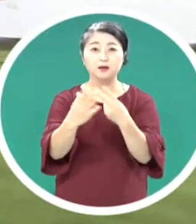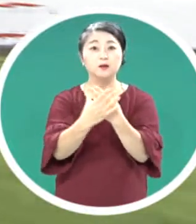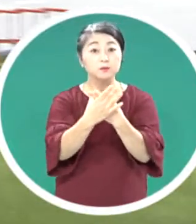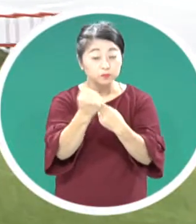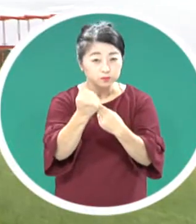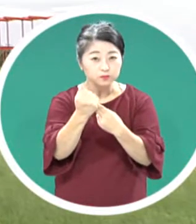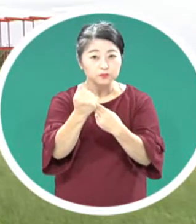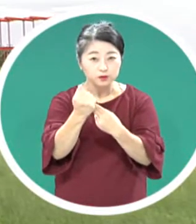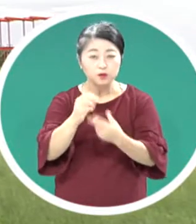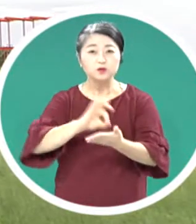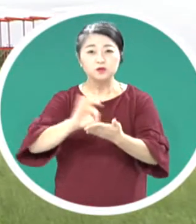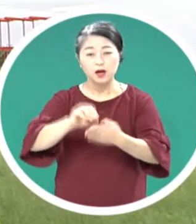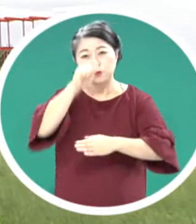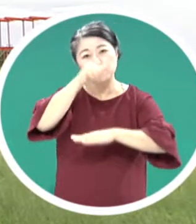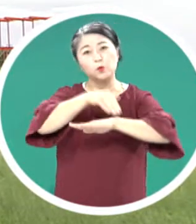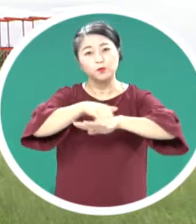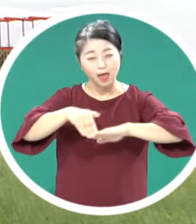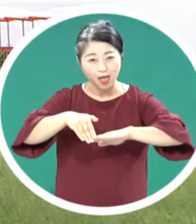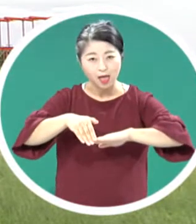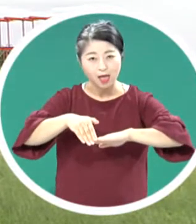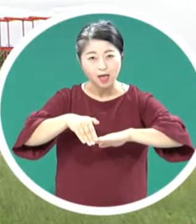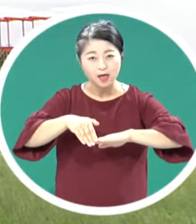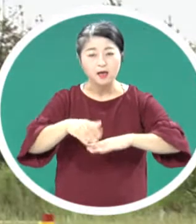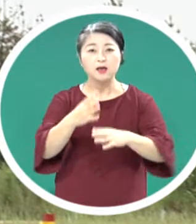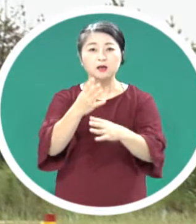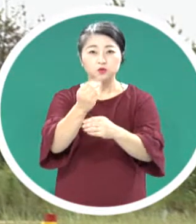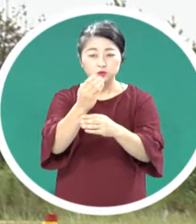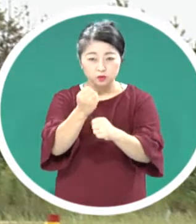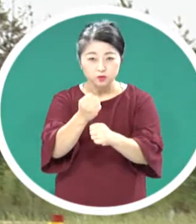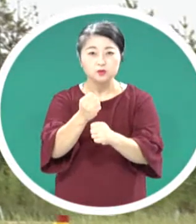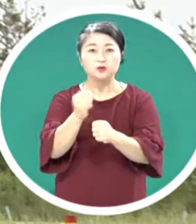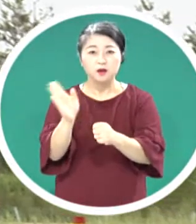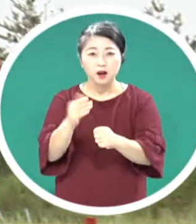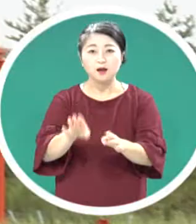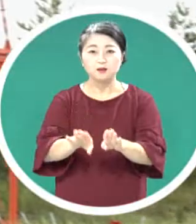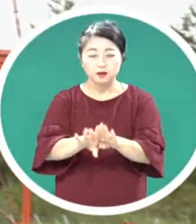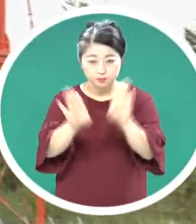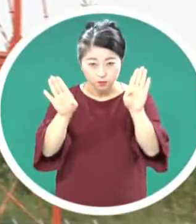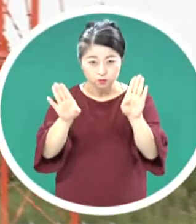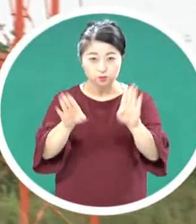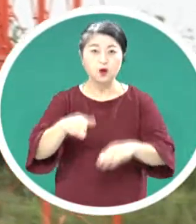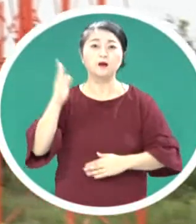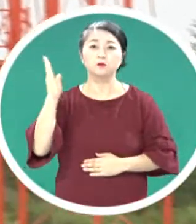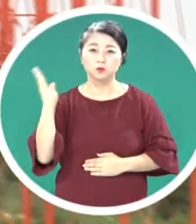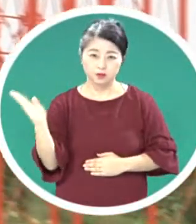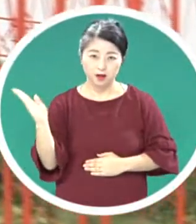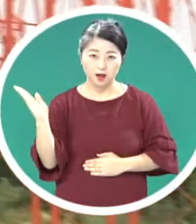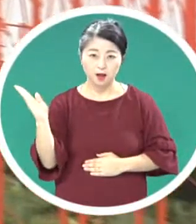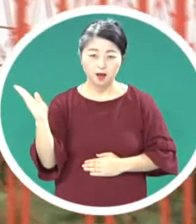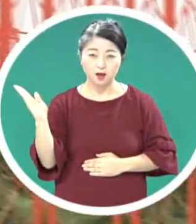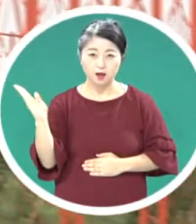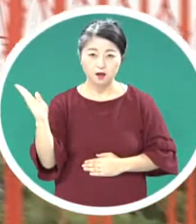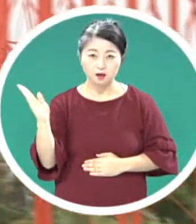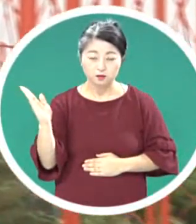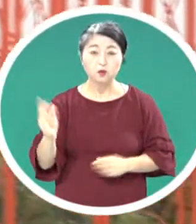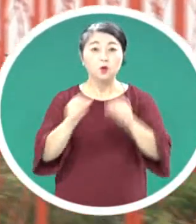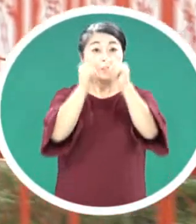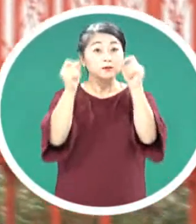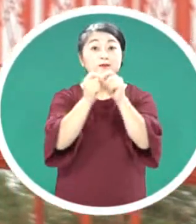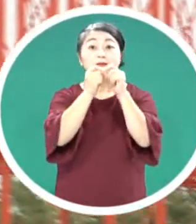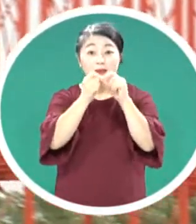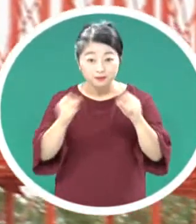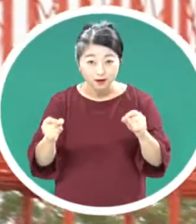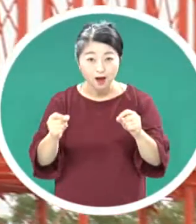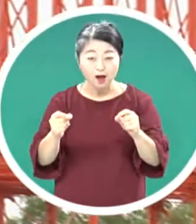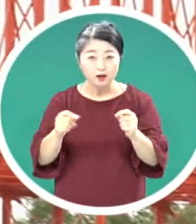ット 3A の運用を開始しました。9月19日に事故前と同じキャット 3B の運用